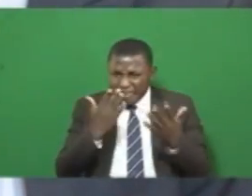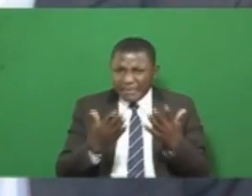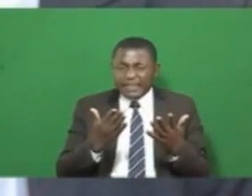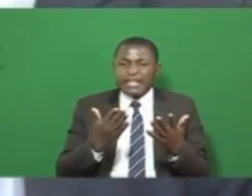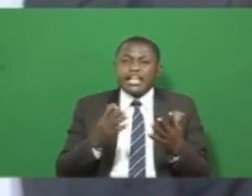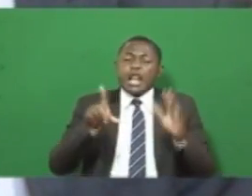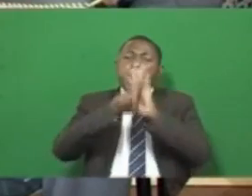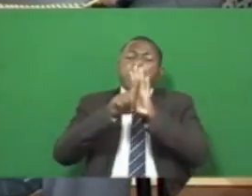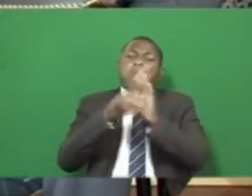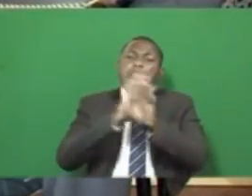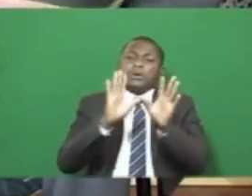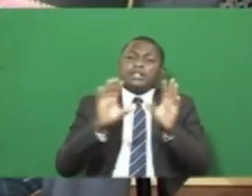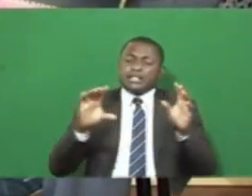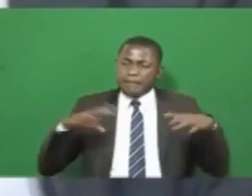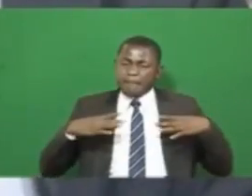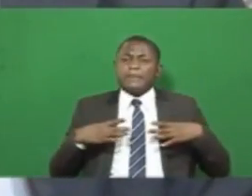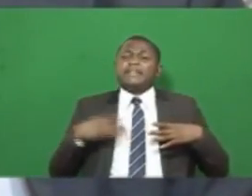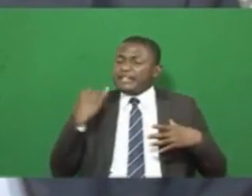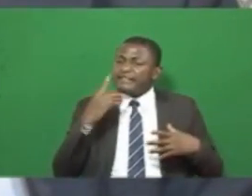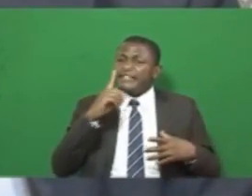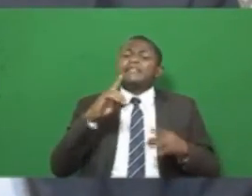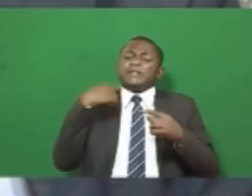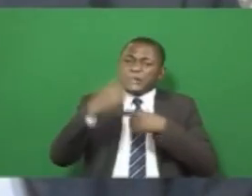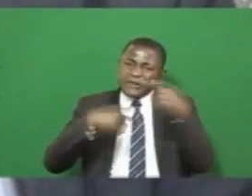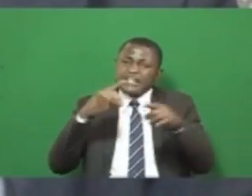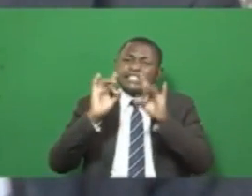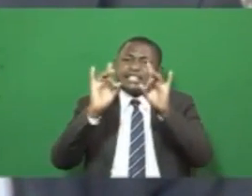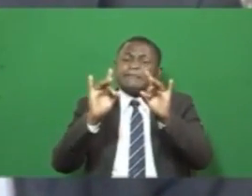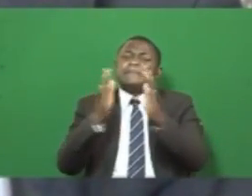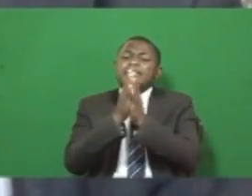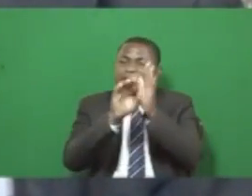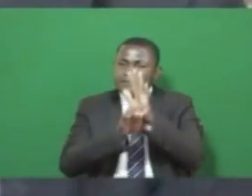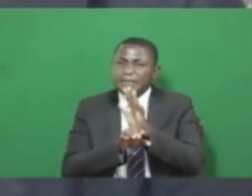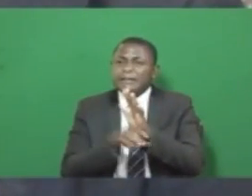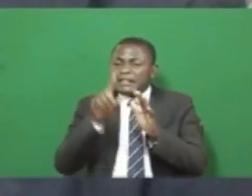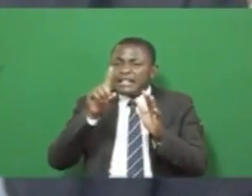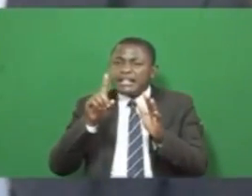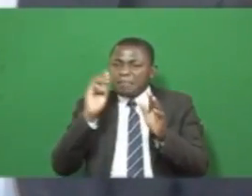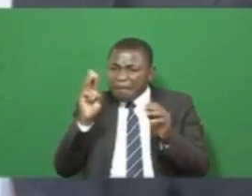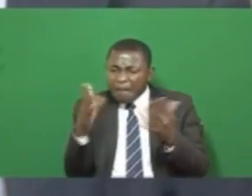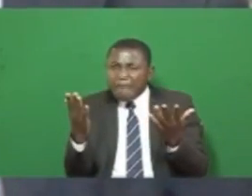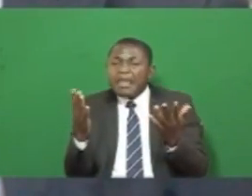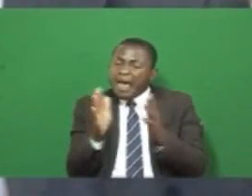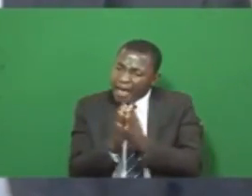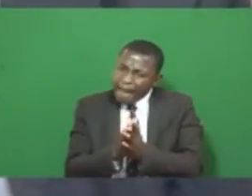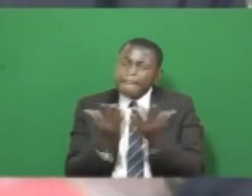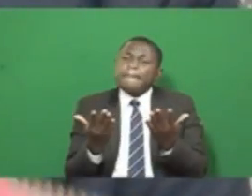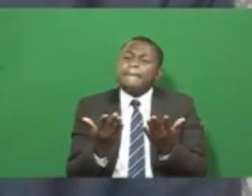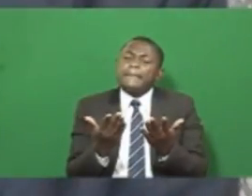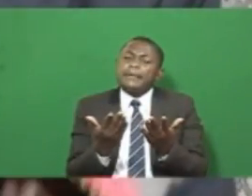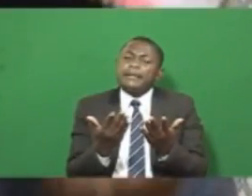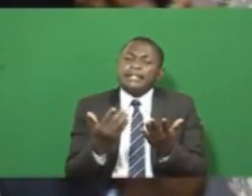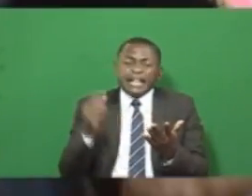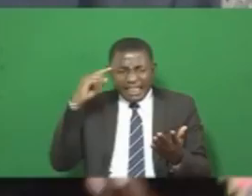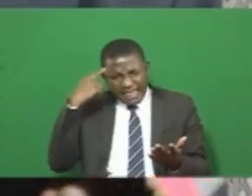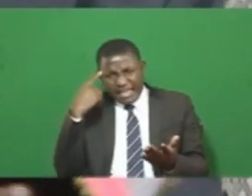hako uchichengeta. Apana chaunobva. Nei, Mwari angazokupa mhosva here kuti iwo sei wairamba uchiramba kungoita upombwe.